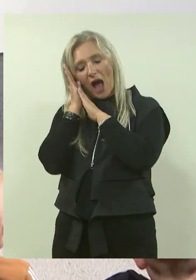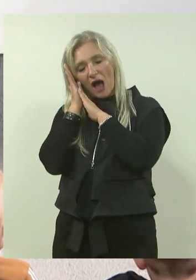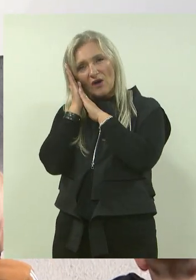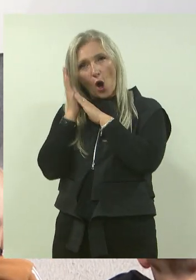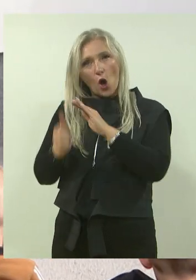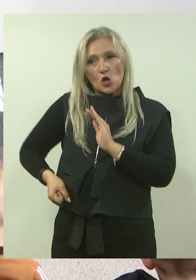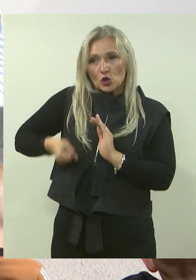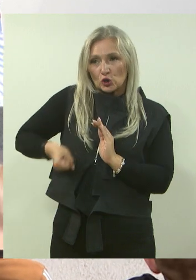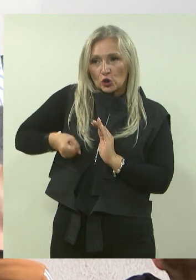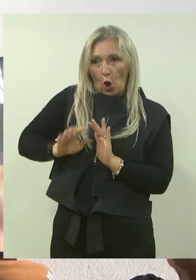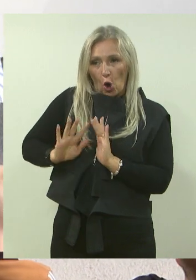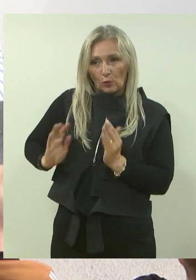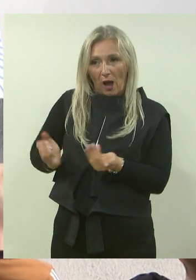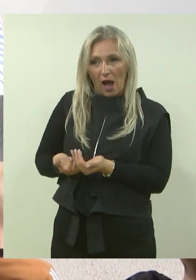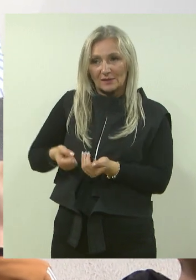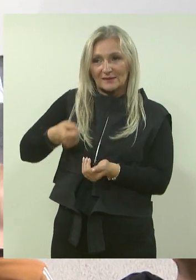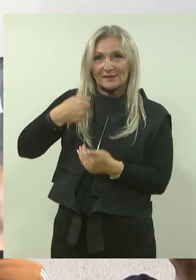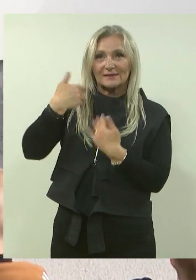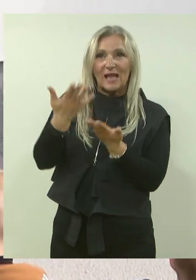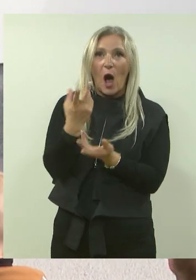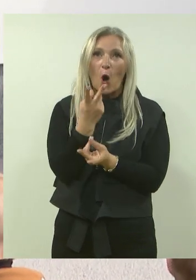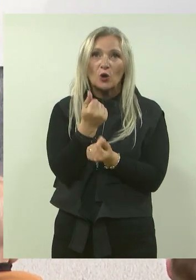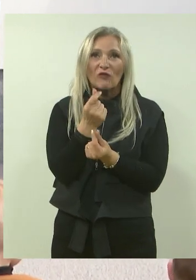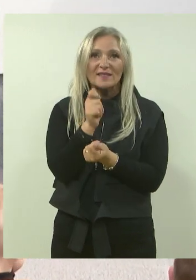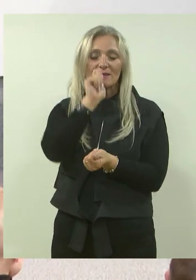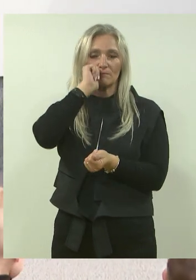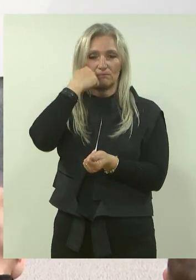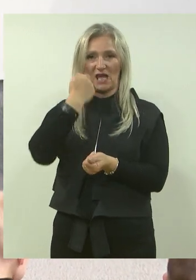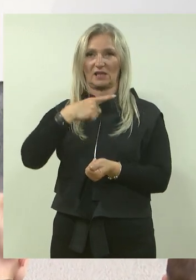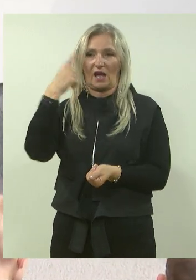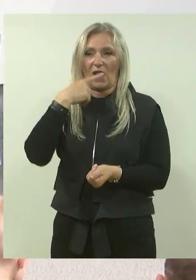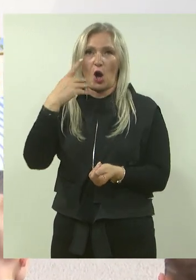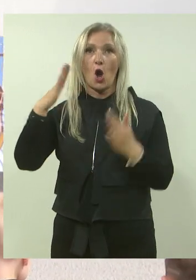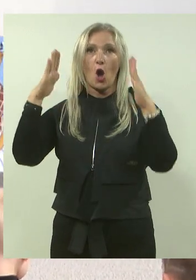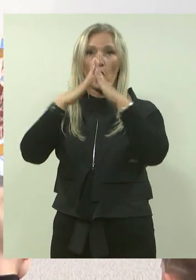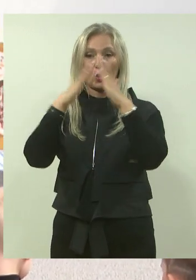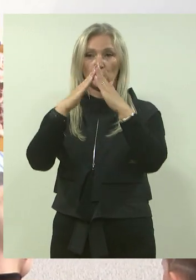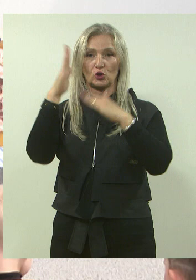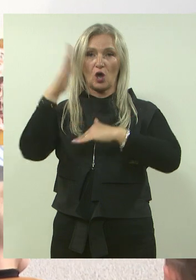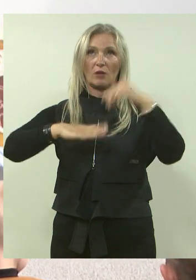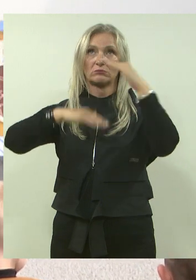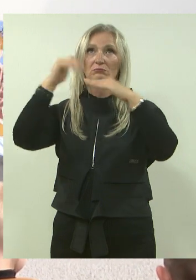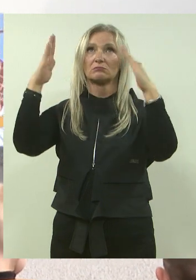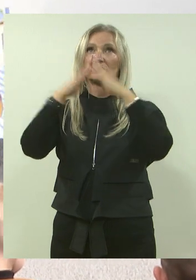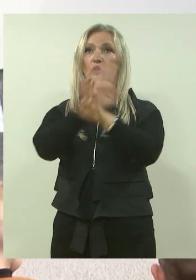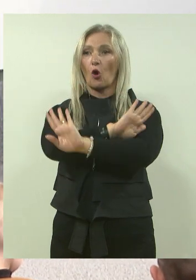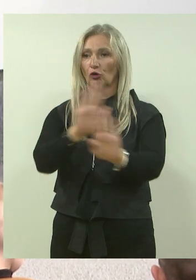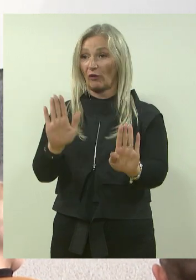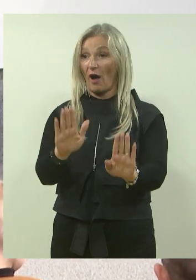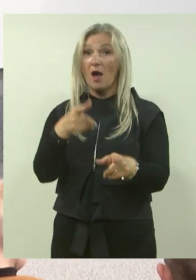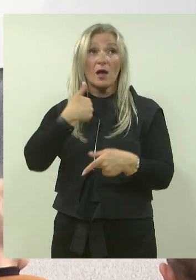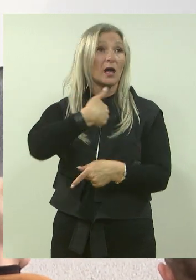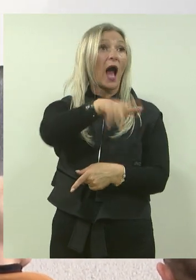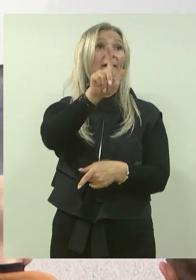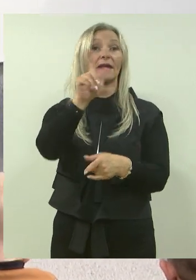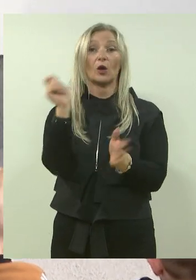na peneze za štefeka dal. Deda je rekel, hiža je napravljena, odi dečecu kupi